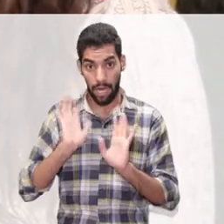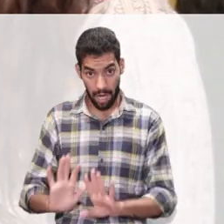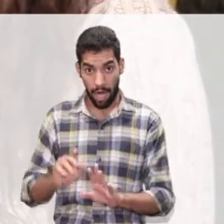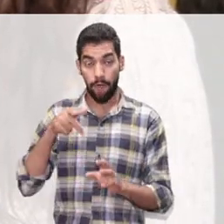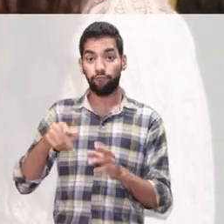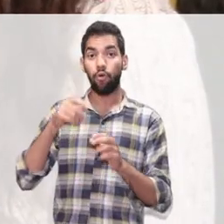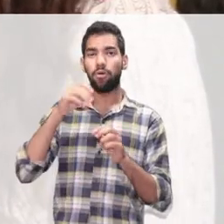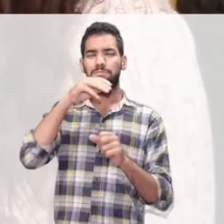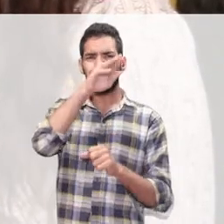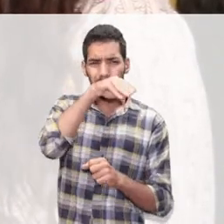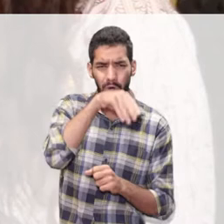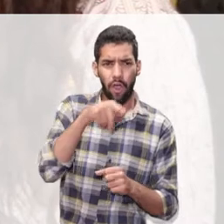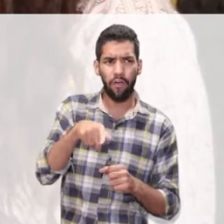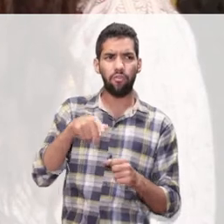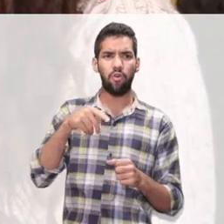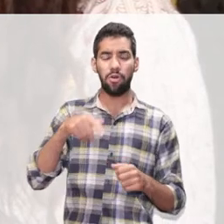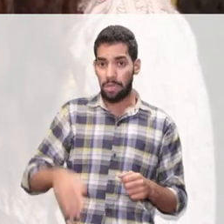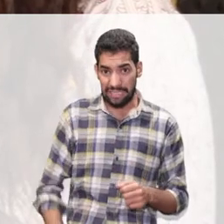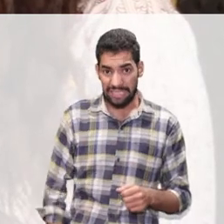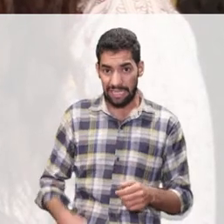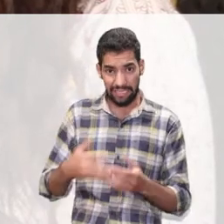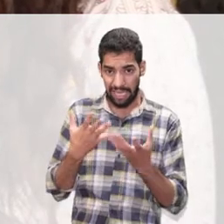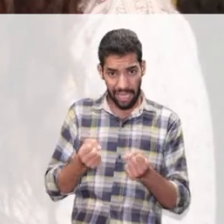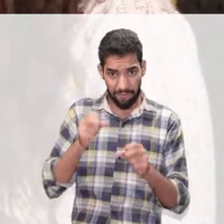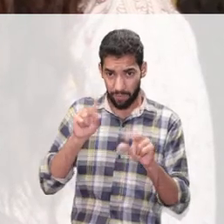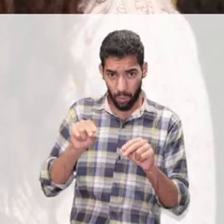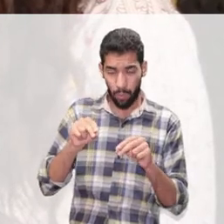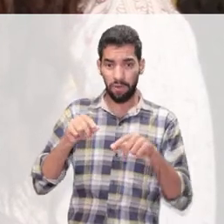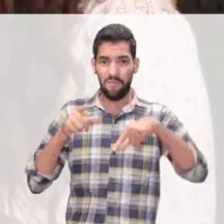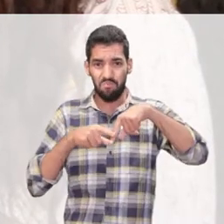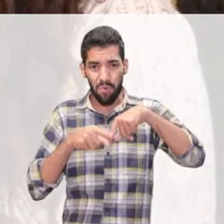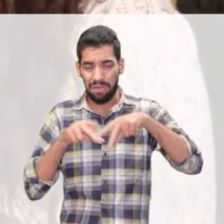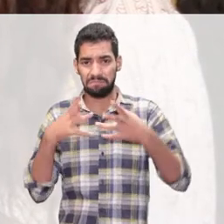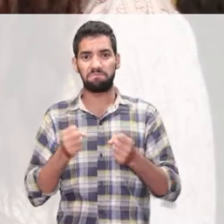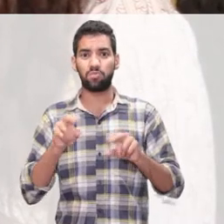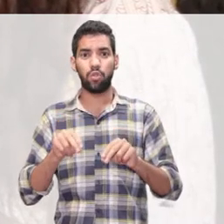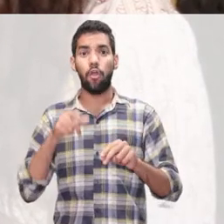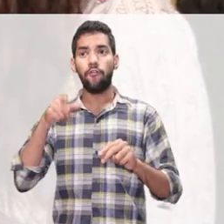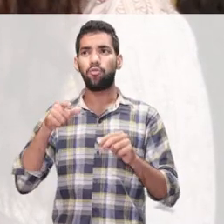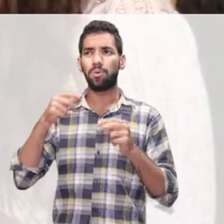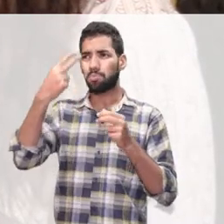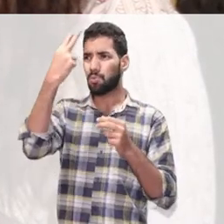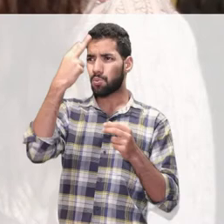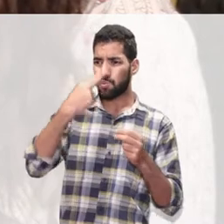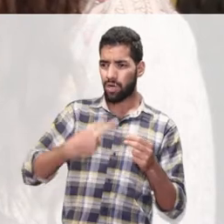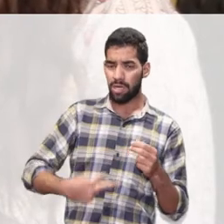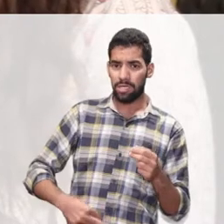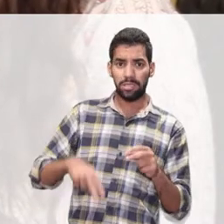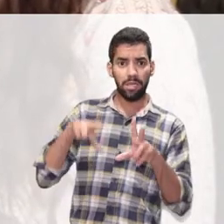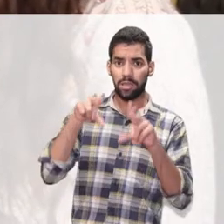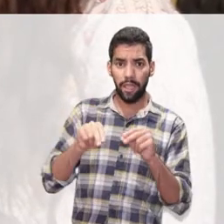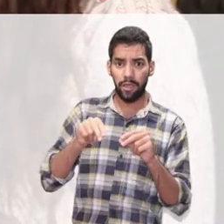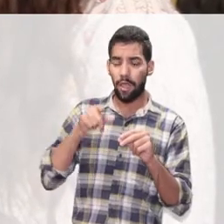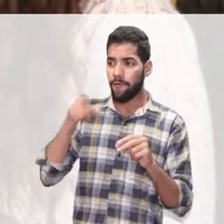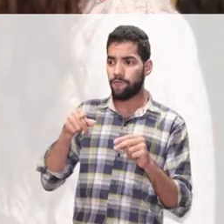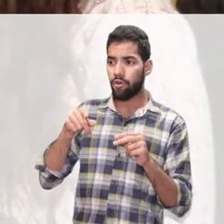उसकी टांग कर रहे हैं कि आप कुछ जजमेंट नजर आएगी बाकी एनिमल्स विशेषज्ञ टाइपिंग